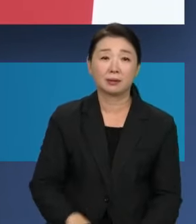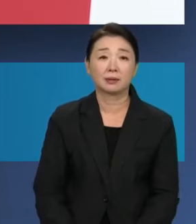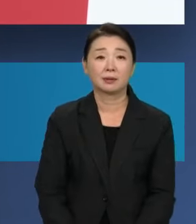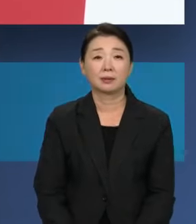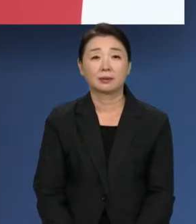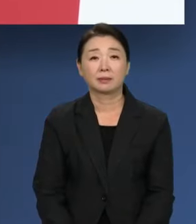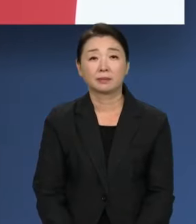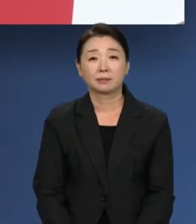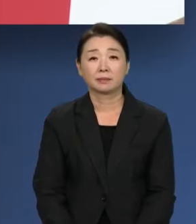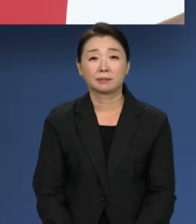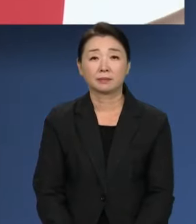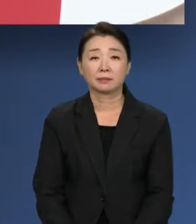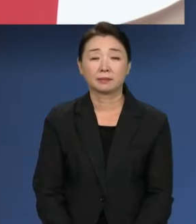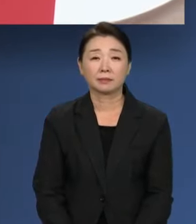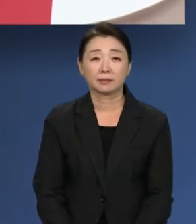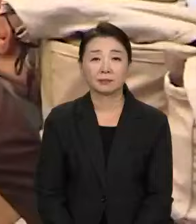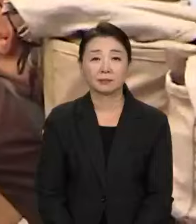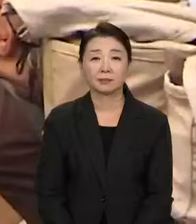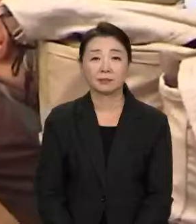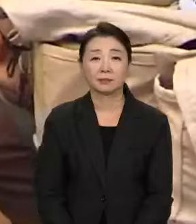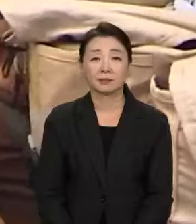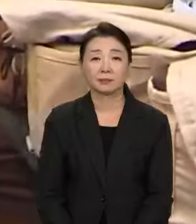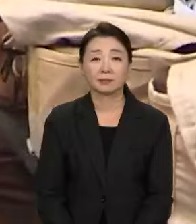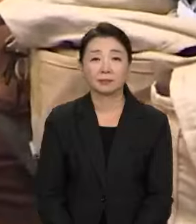나왔습니다. 하예빈 기자입니다.